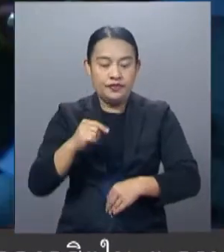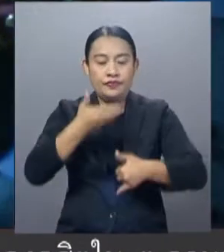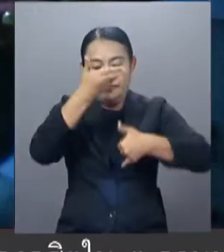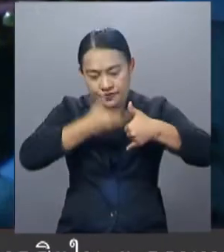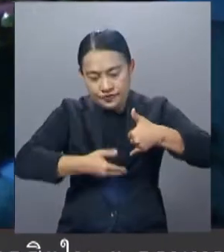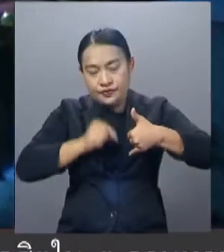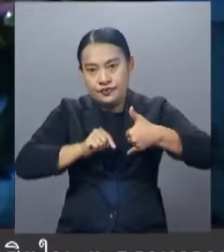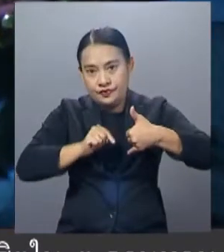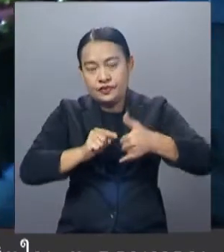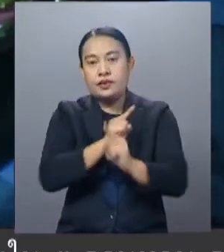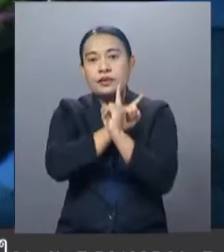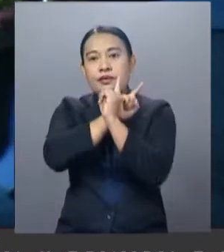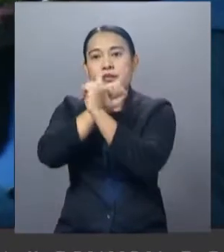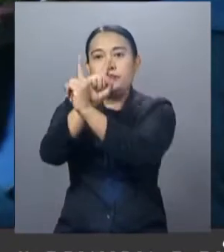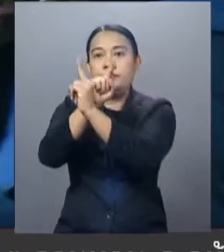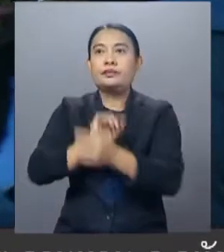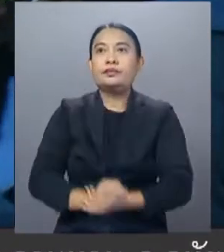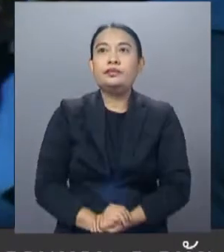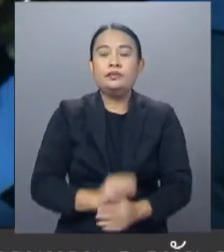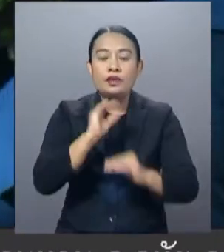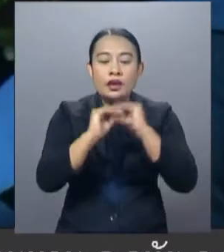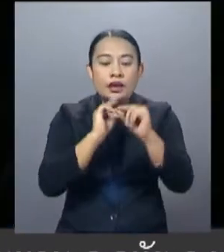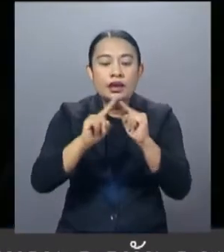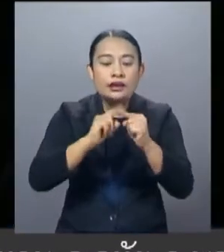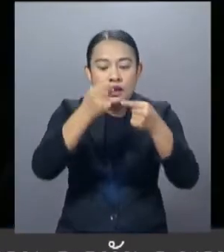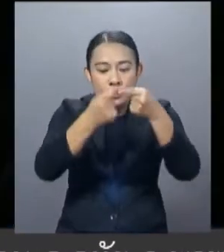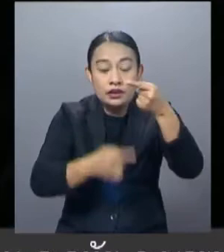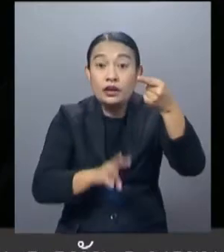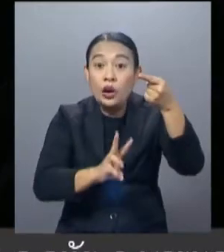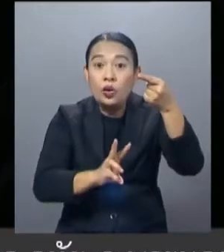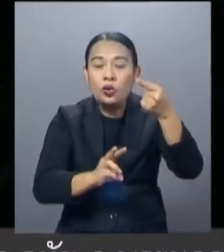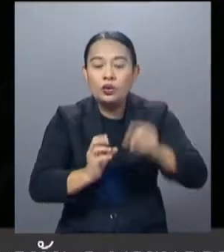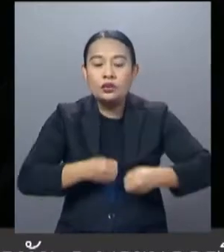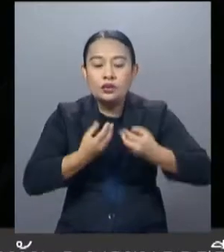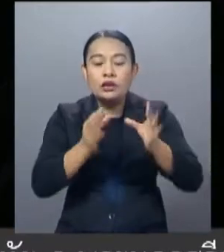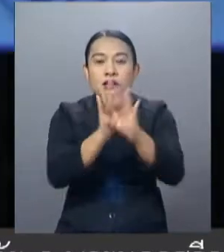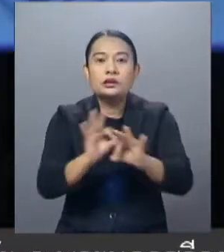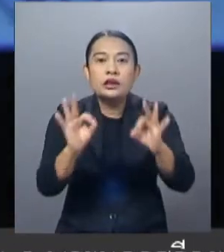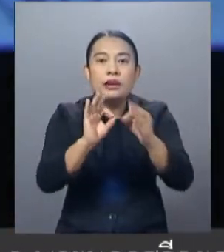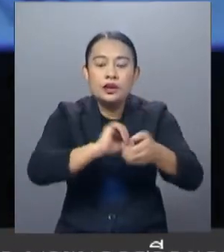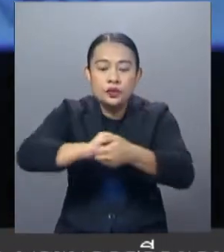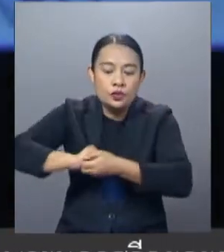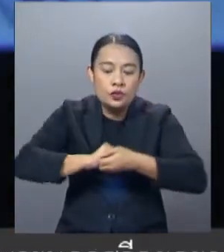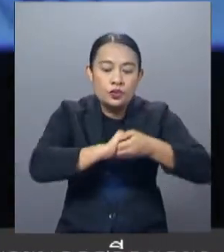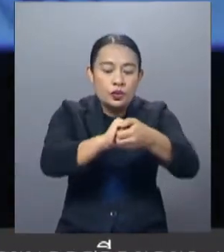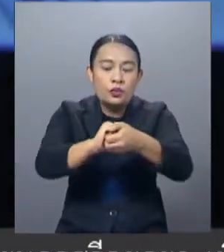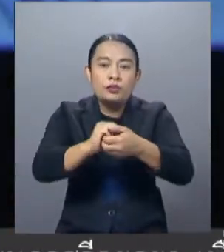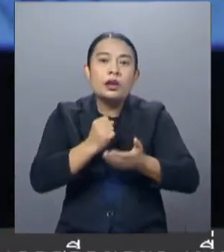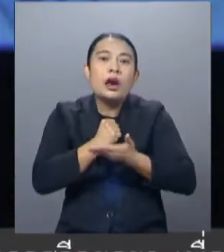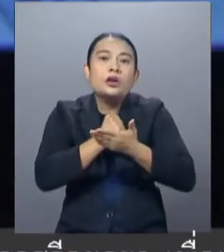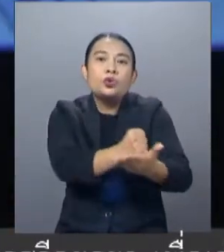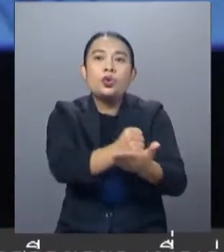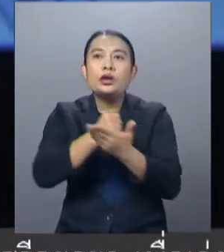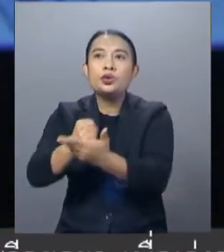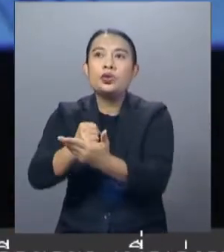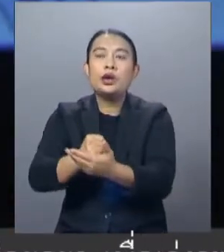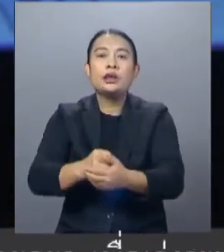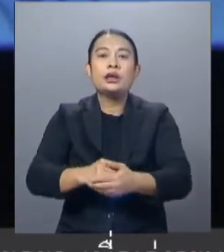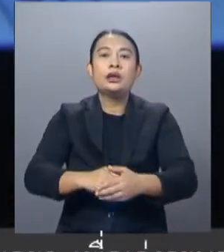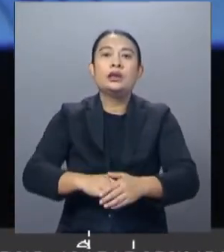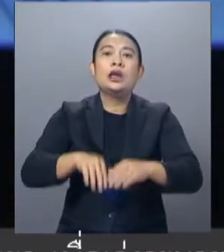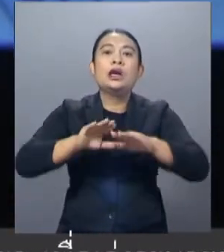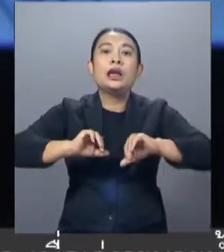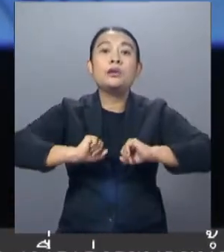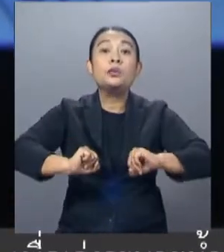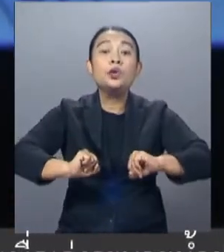ทร์โดยทั้ง6เรื่องสอดแทรกแง่คิดเรื่องความสามัคคีและเสียสละเช่นดิกวิทติงตันเล่าถึงเด็กหนุ่มผู้ยากจน